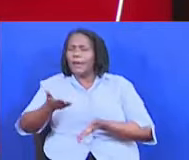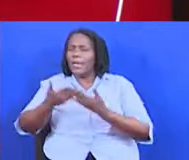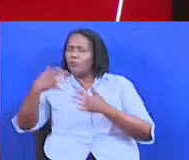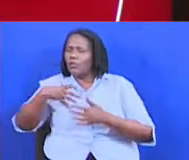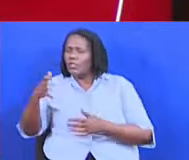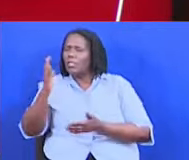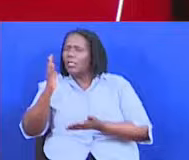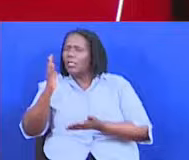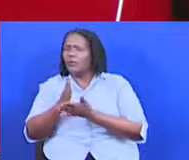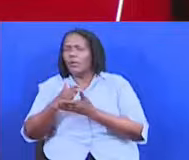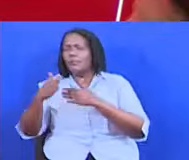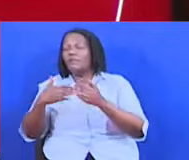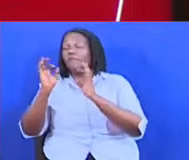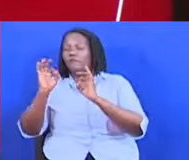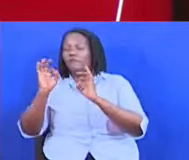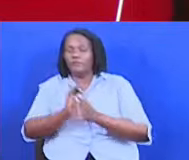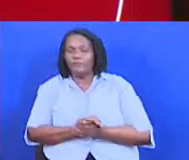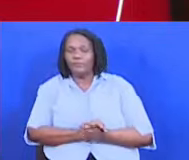wanafanya vizuri sana.